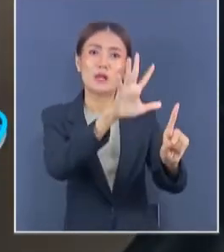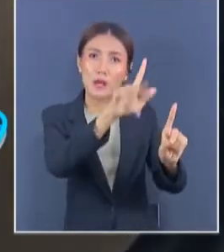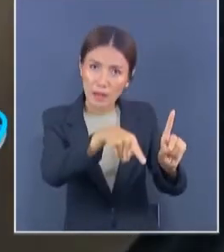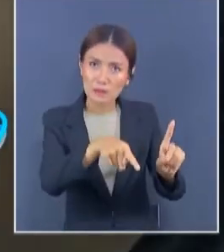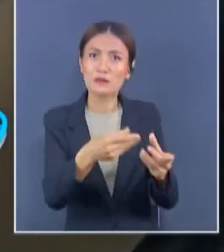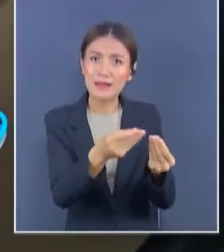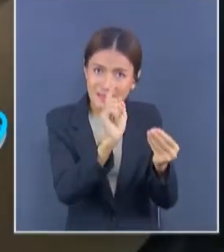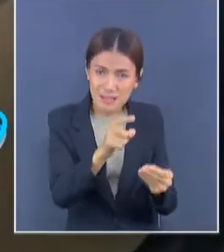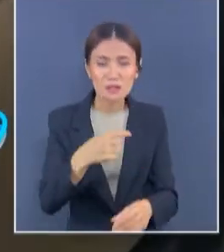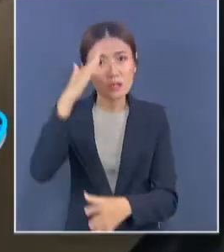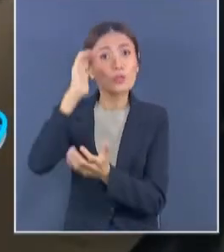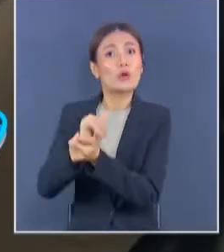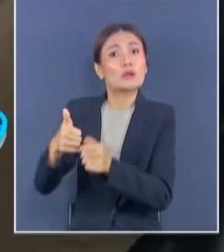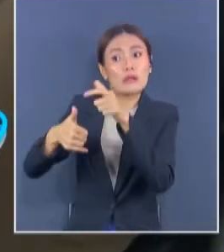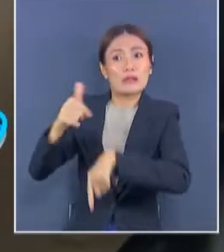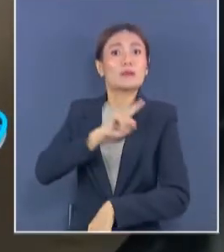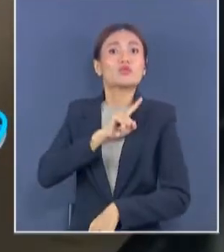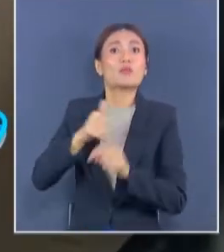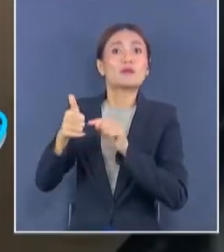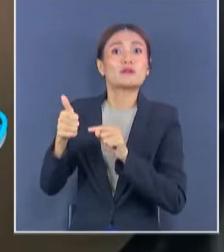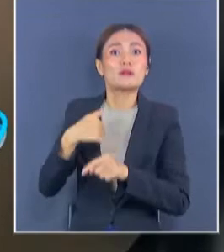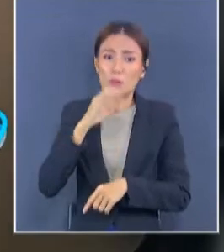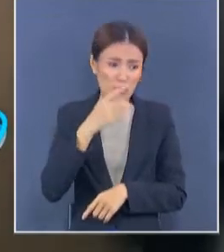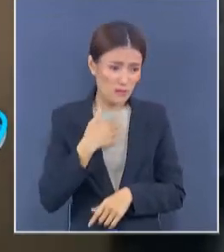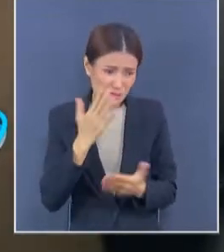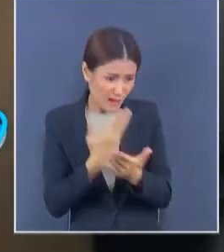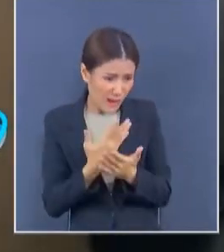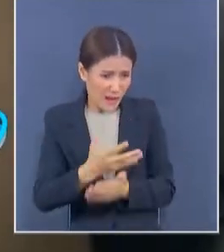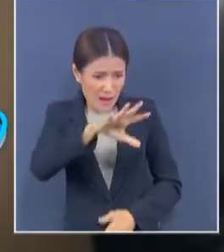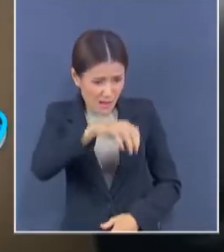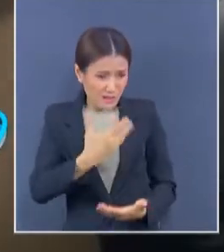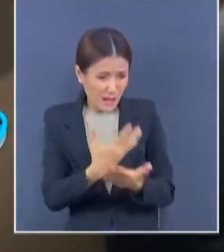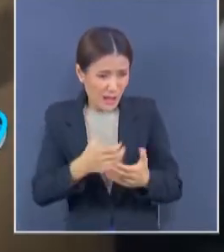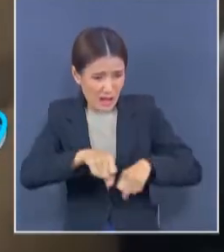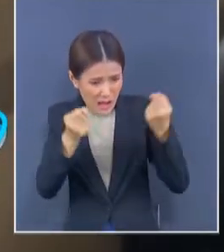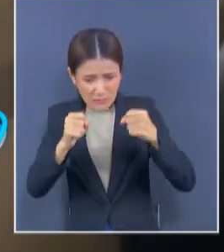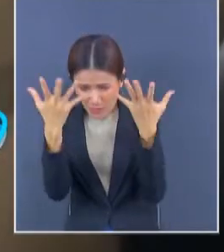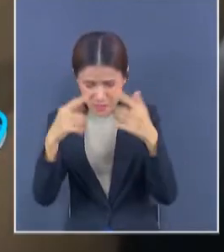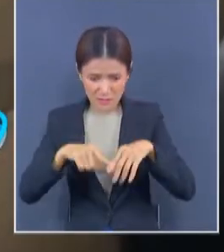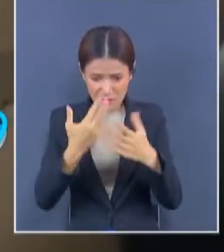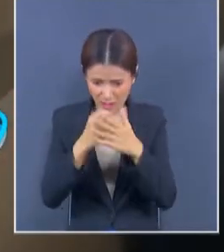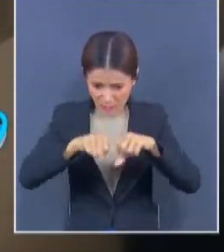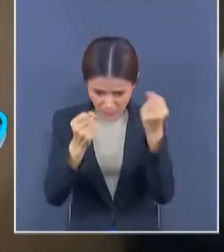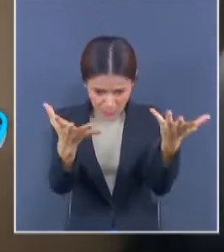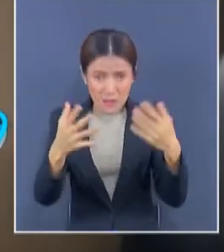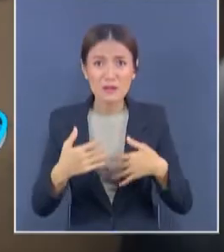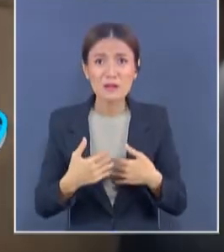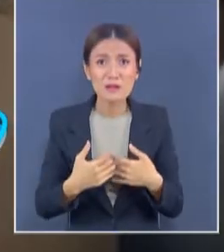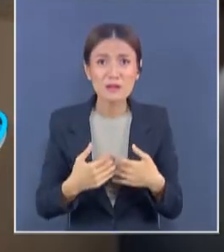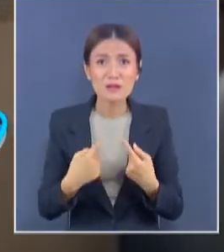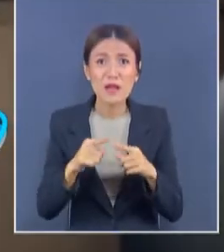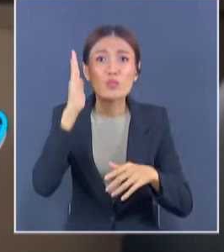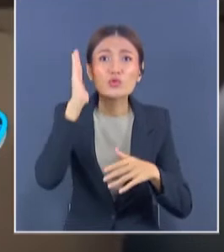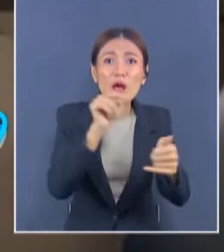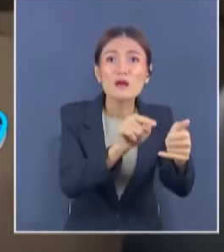สอบสวนก็ยืนยันว่าไม่ได้มีการหักเงินจากผู้เสียหายตามคลิปเสียงดังกล่าวทั้งอ้าวผู้เสียหายเขาบอกหัวหน้าได้